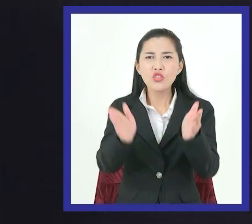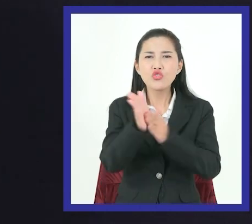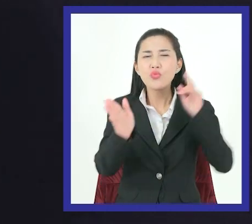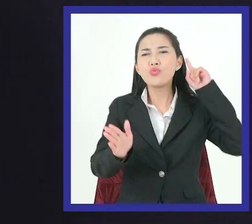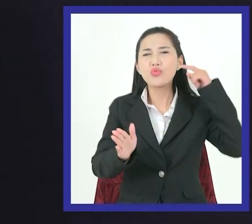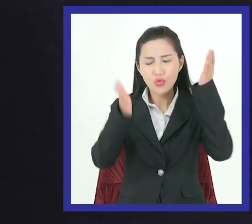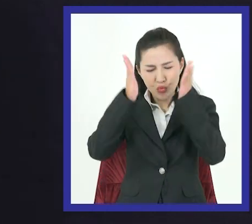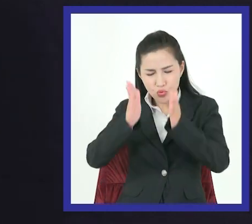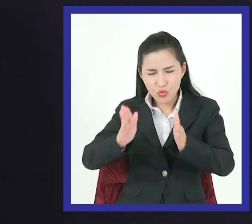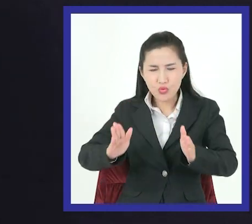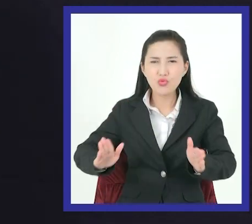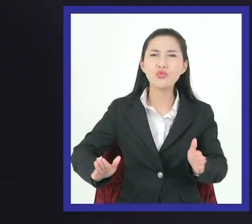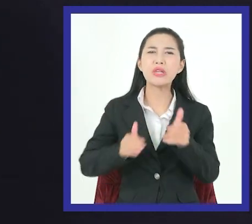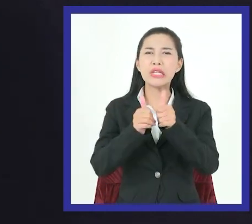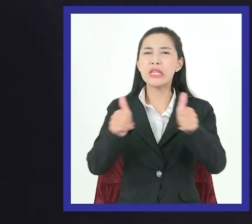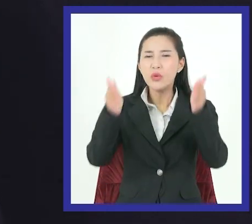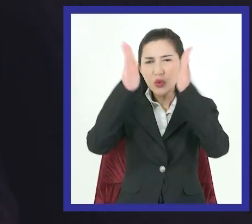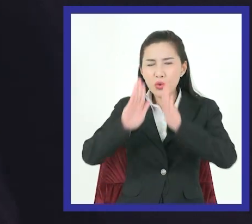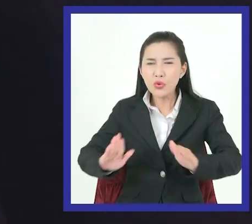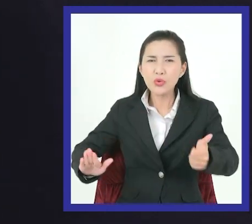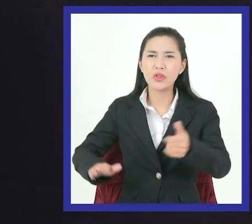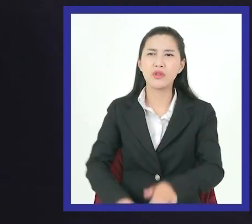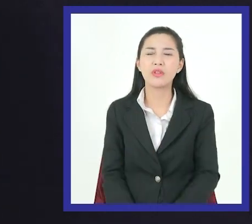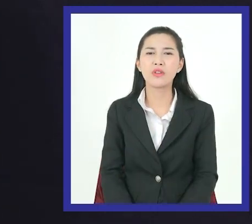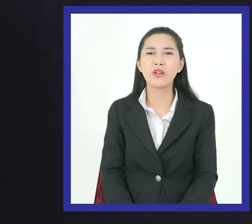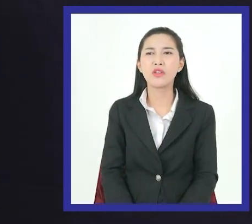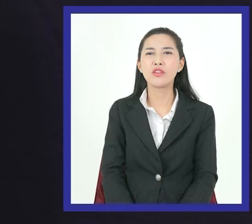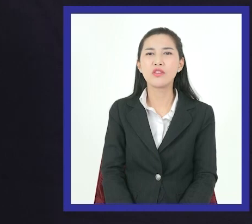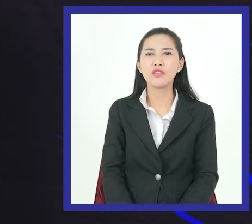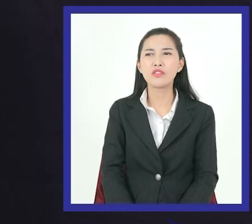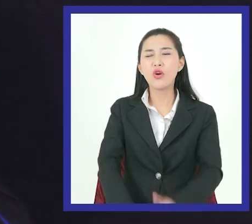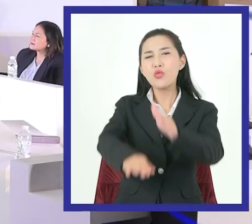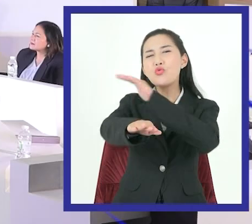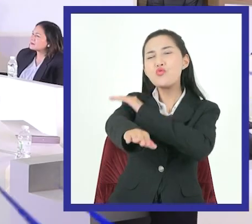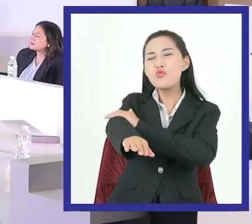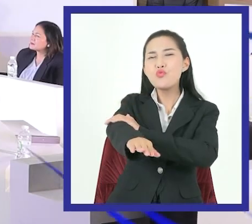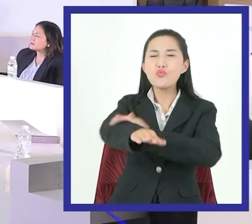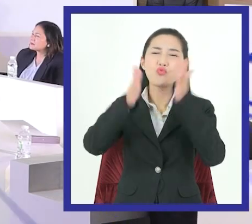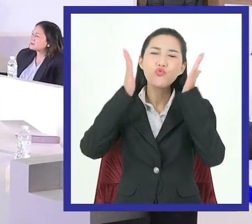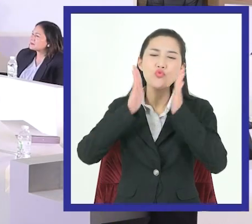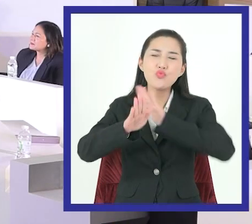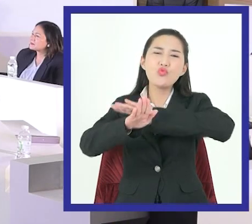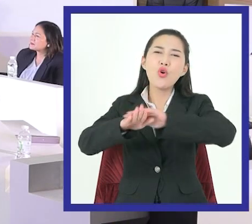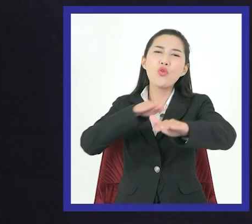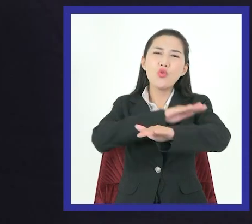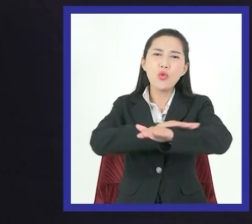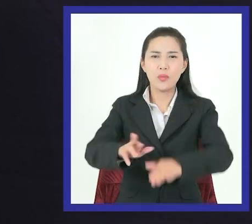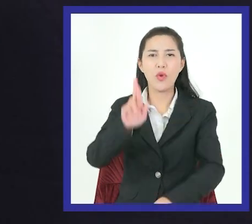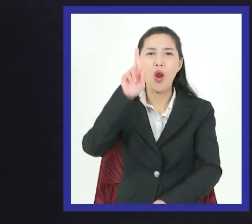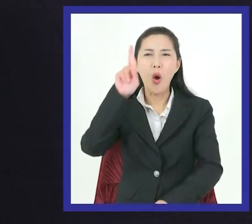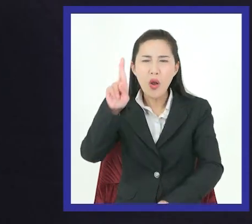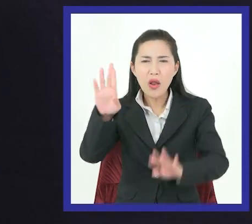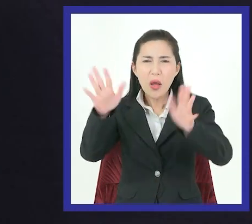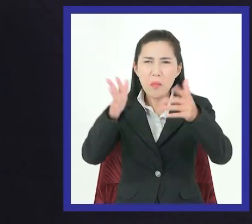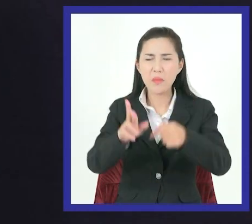เว่ารูปร่างดีชมไม่ได้รูปร่างดีแสดงว่ารูปมันไม่ดีใช่มั้ยต้องรูปร่างถึงจะดีใช่มั้ยรอเรือคำควบคำกล้ำไม่ดี